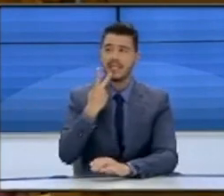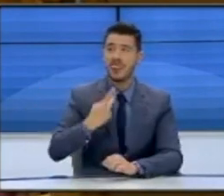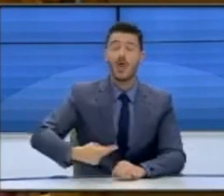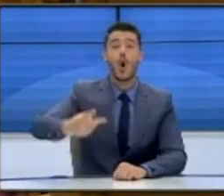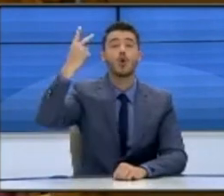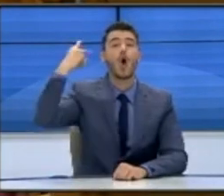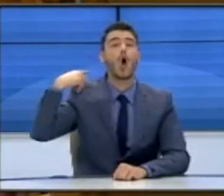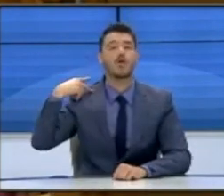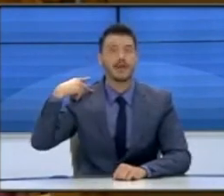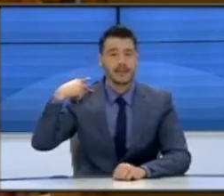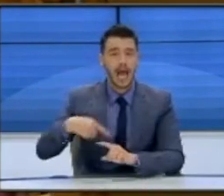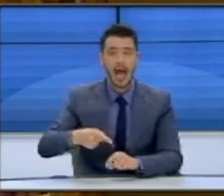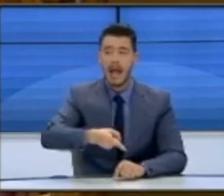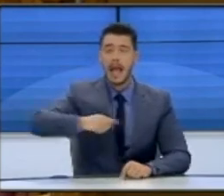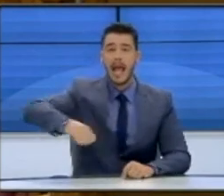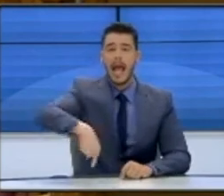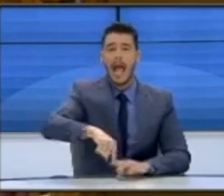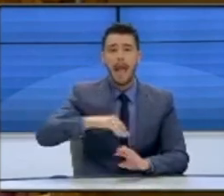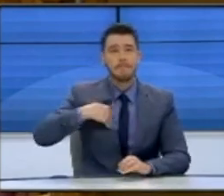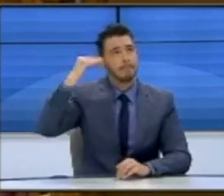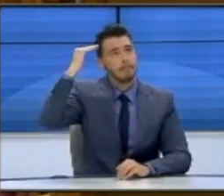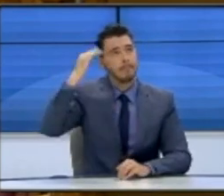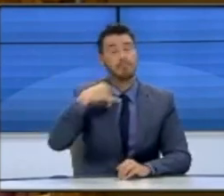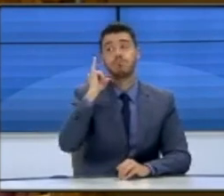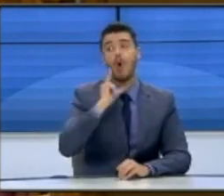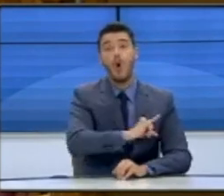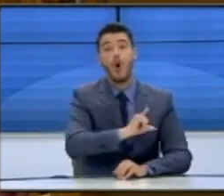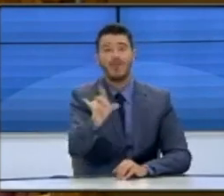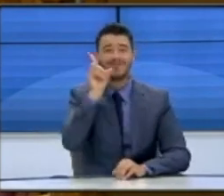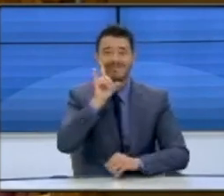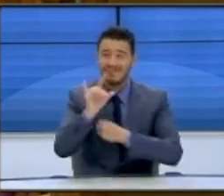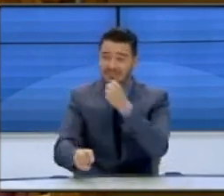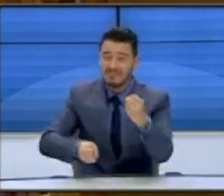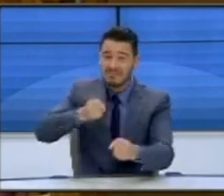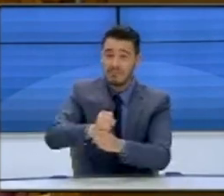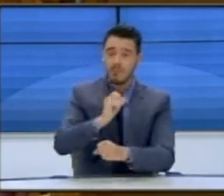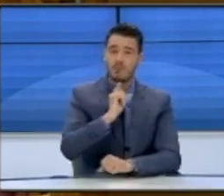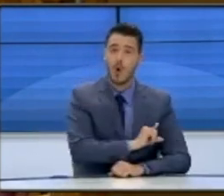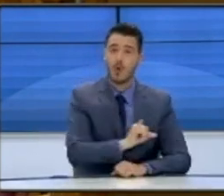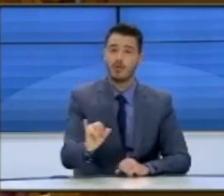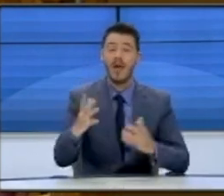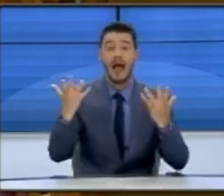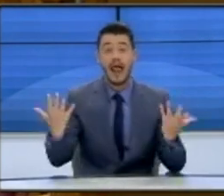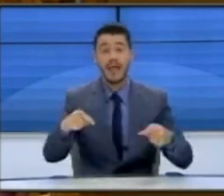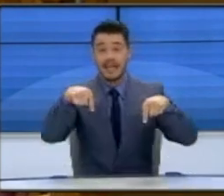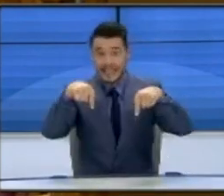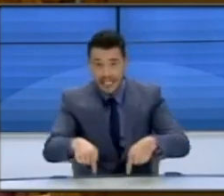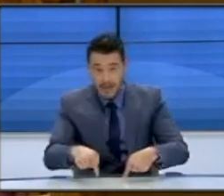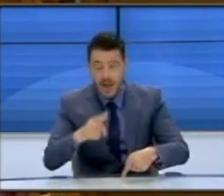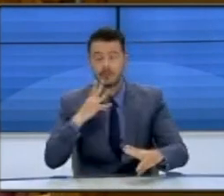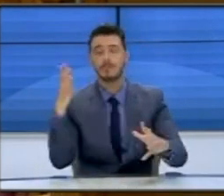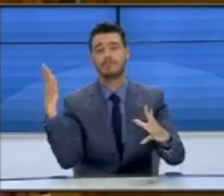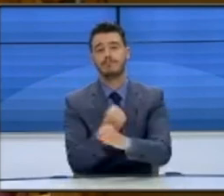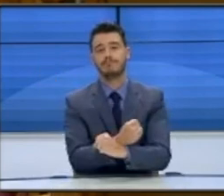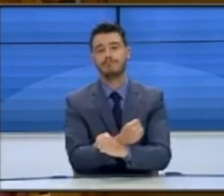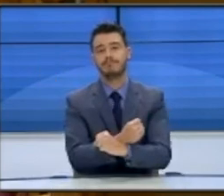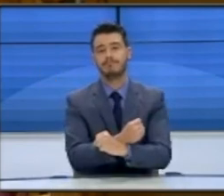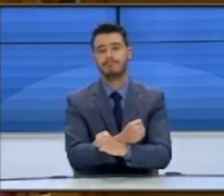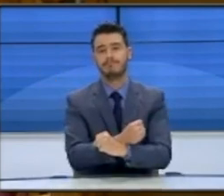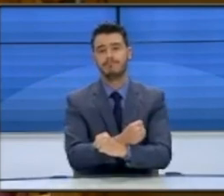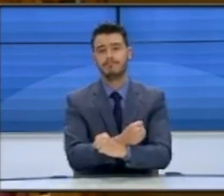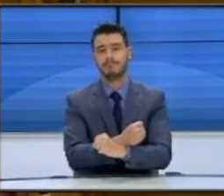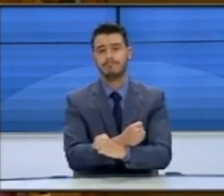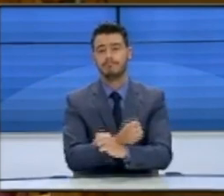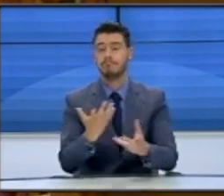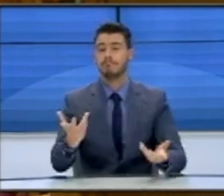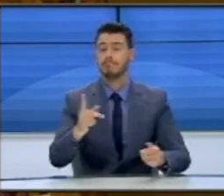2 χρόνια. Και σήμερα όμως αυτό αποτελεί ένα σημαντικό κεκτημένο. Και ίσως